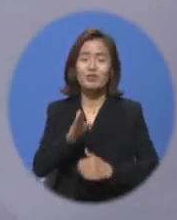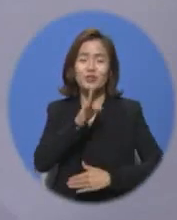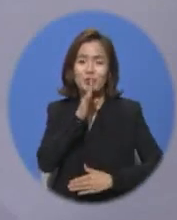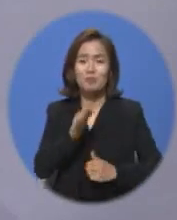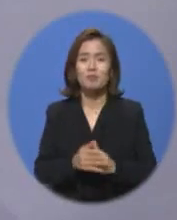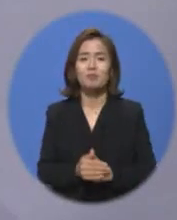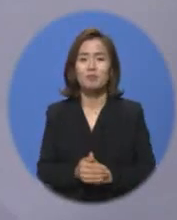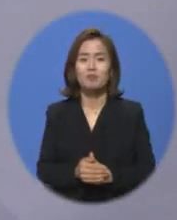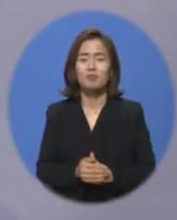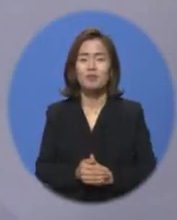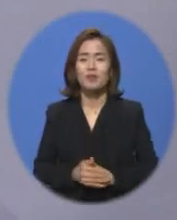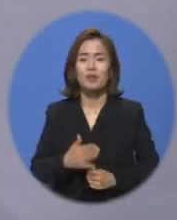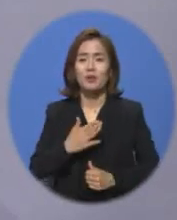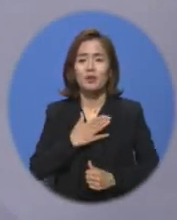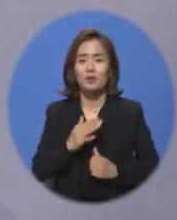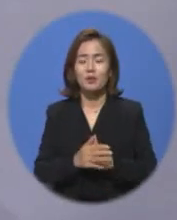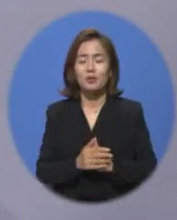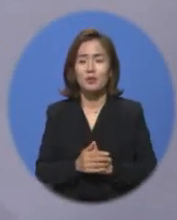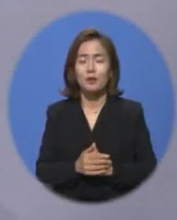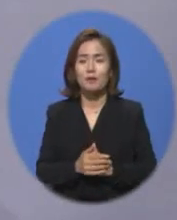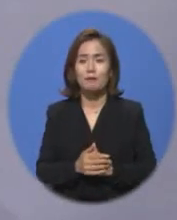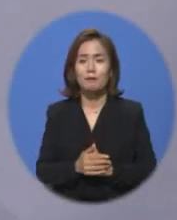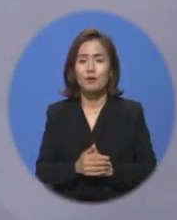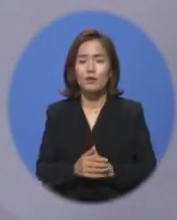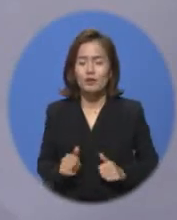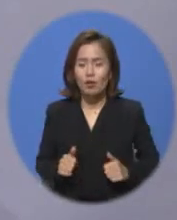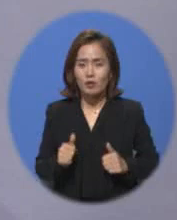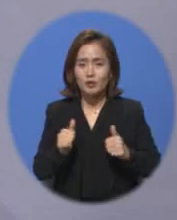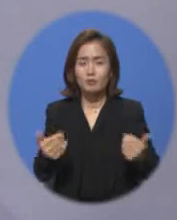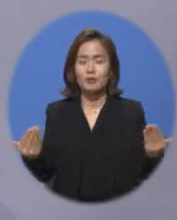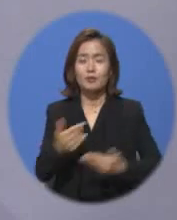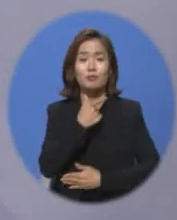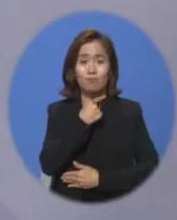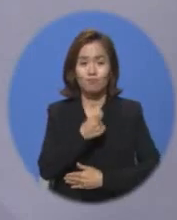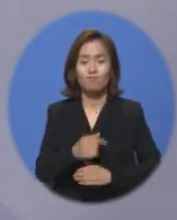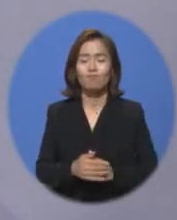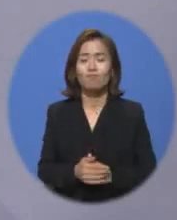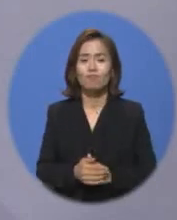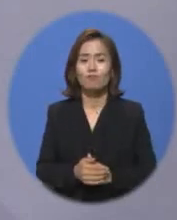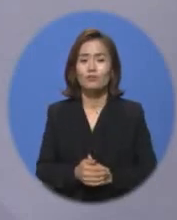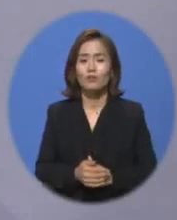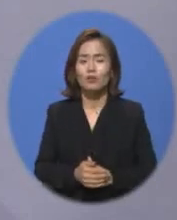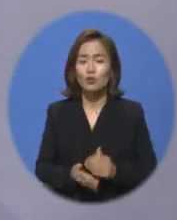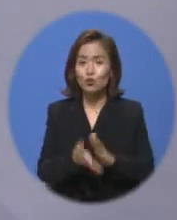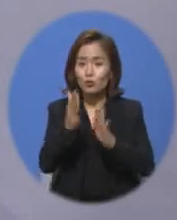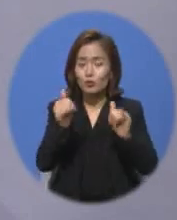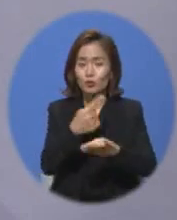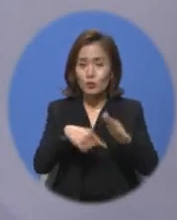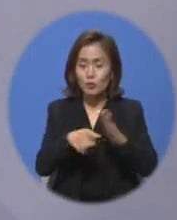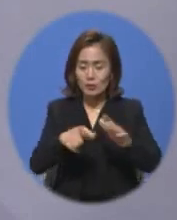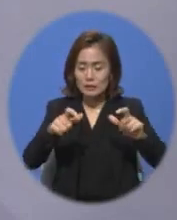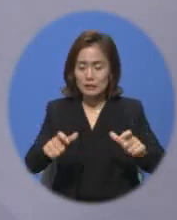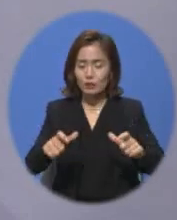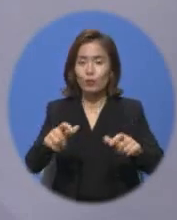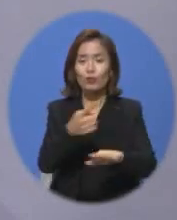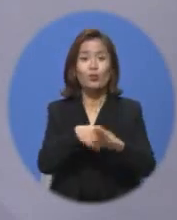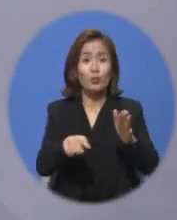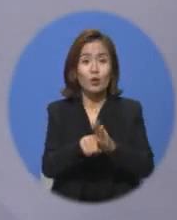저는희생정신을가지고 헌신적으로일하겠습니다.저는